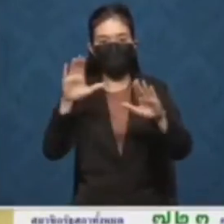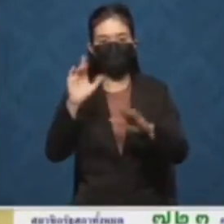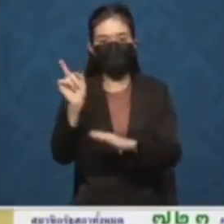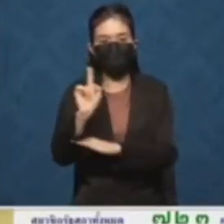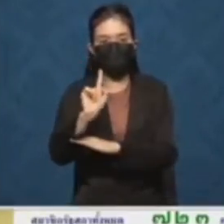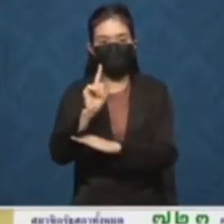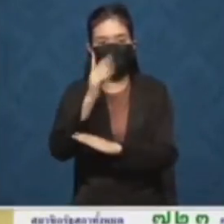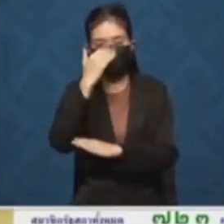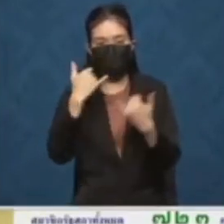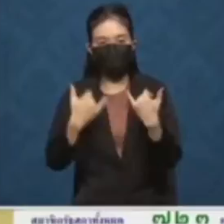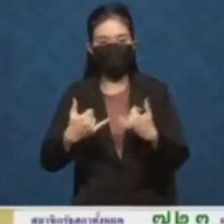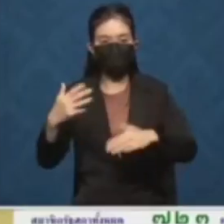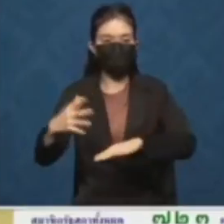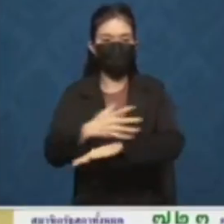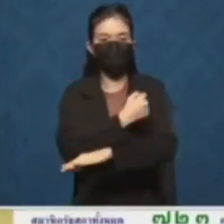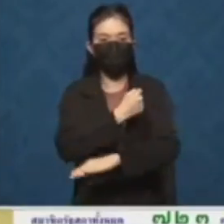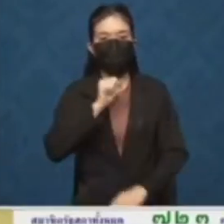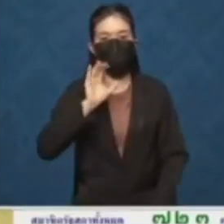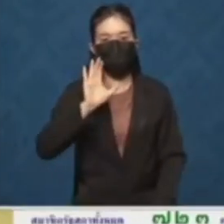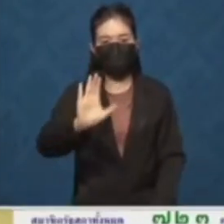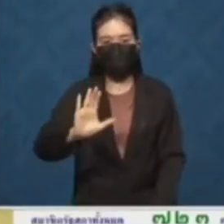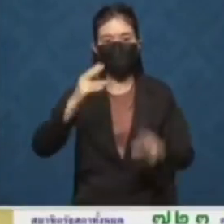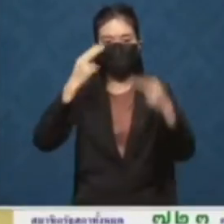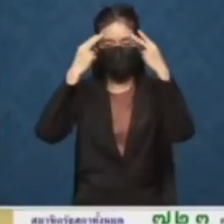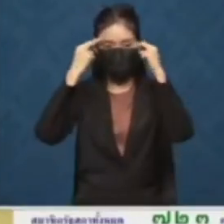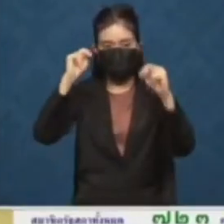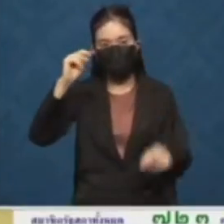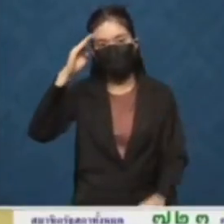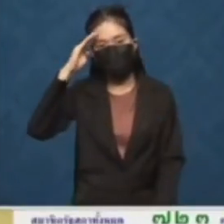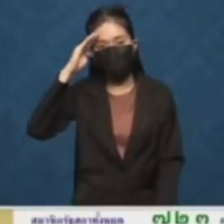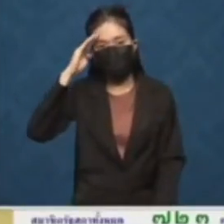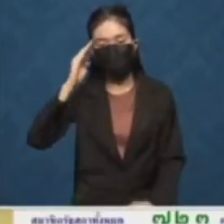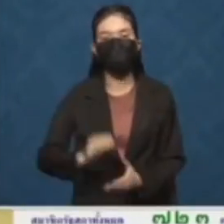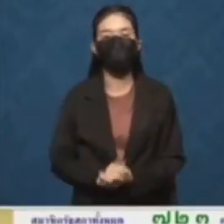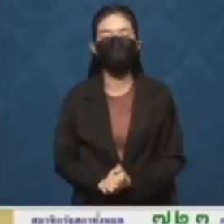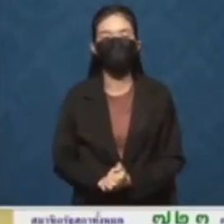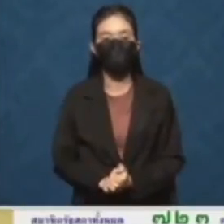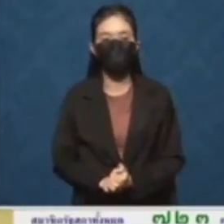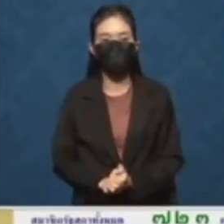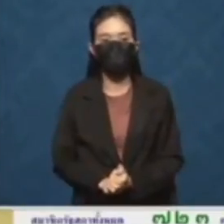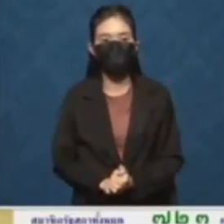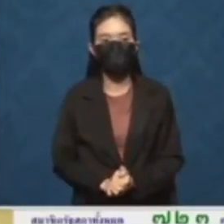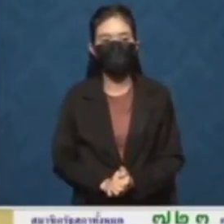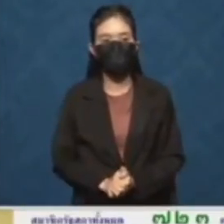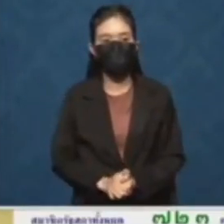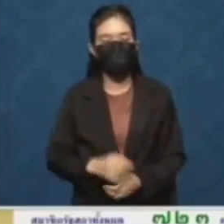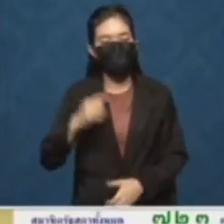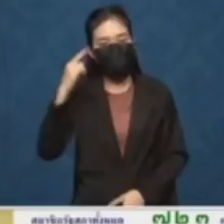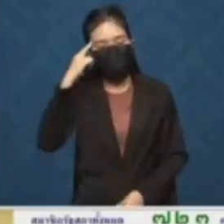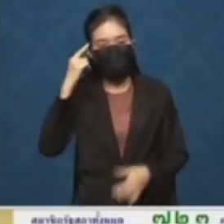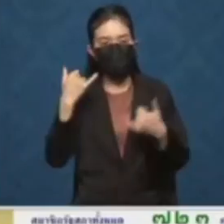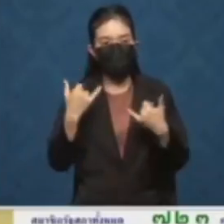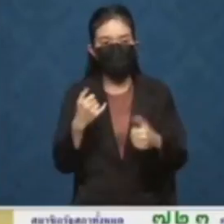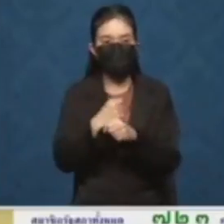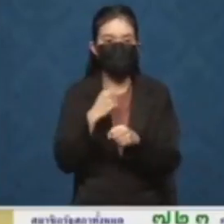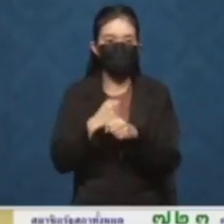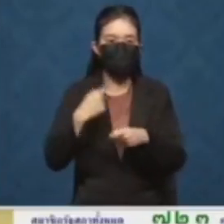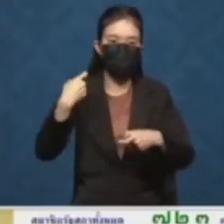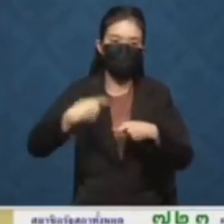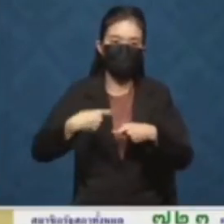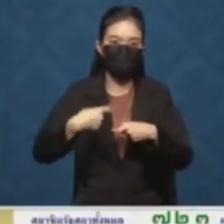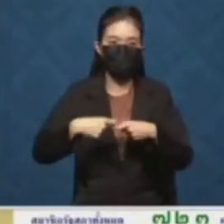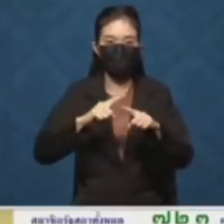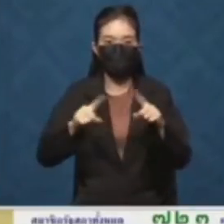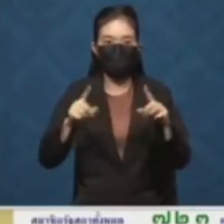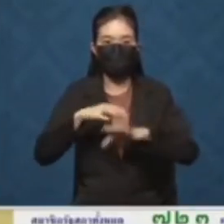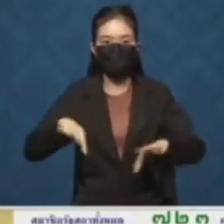ไปดวยอำนาจของพเองปยตจัโชานะครัใช้อำนาจวาเป็กฎหมายเกี่ยวกับการเงินและก็ไม่รคำร้องก็เลยทำใหรางกฎหมายนตกไปแต่ปเด